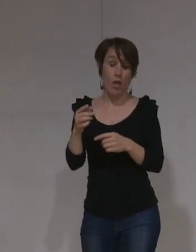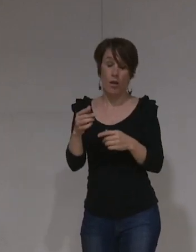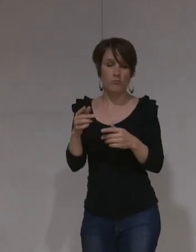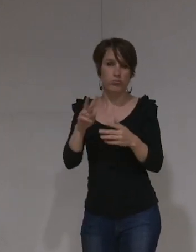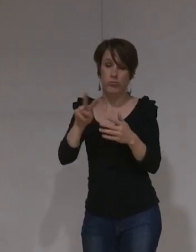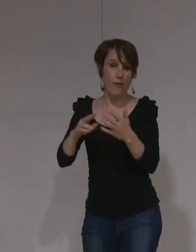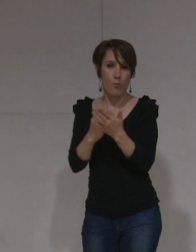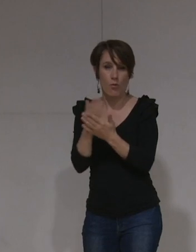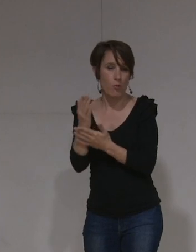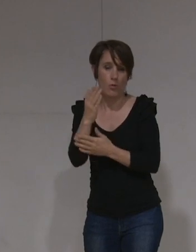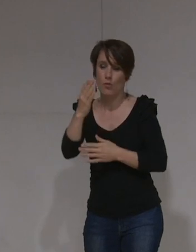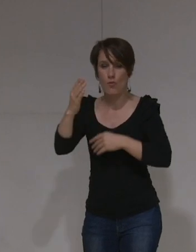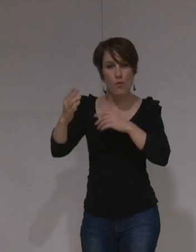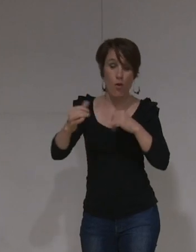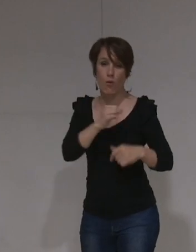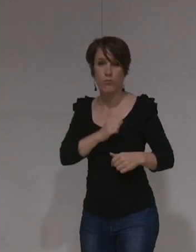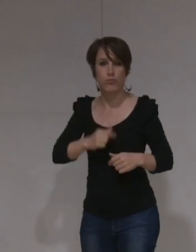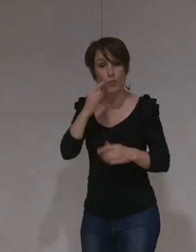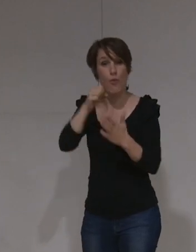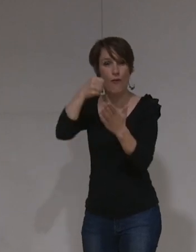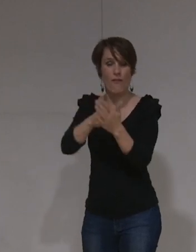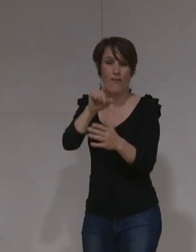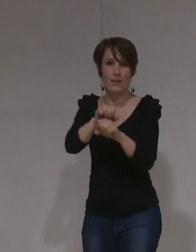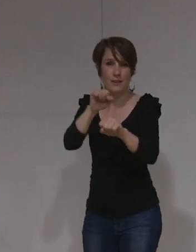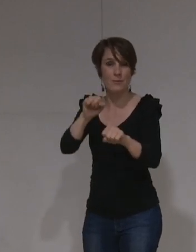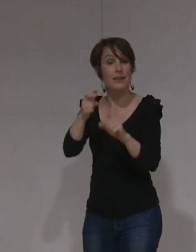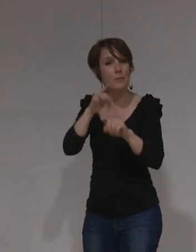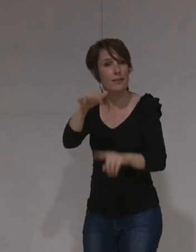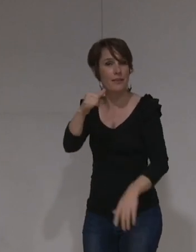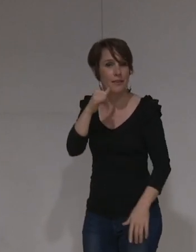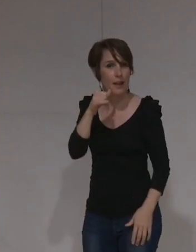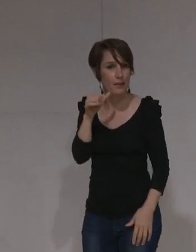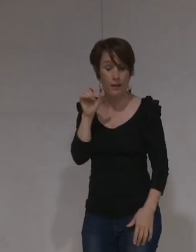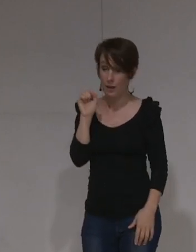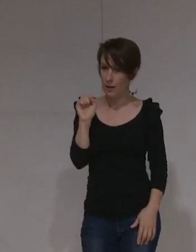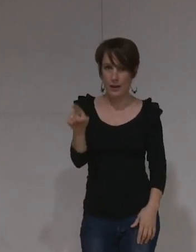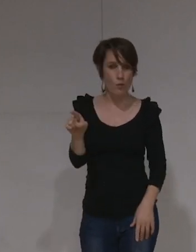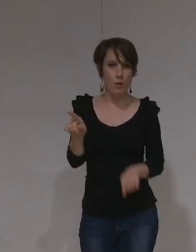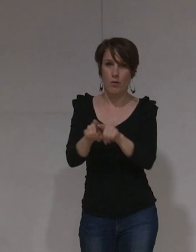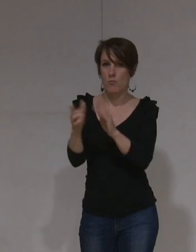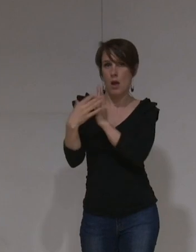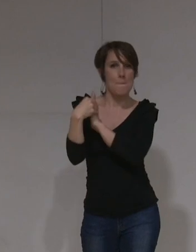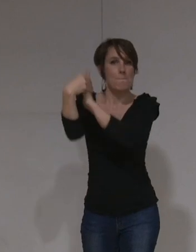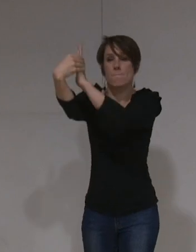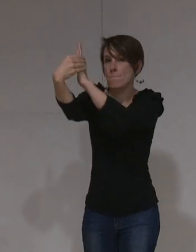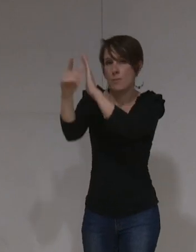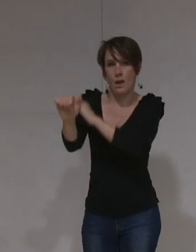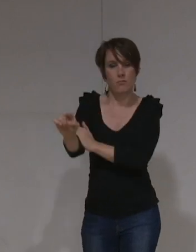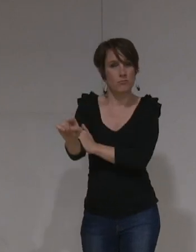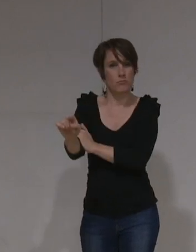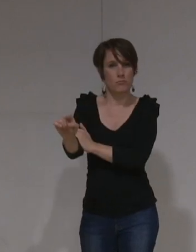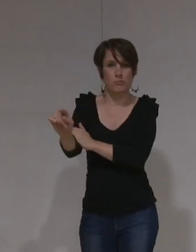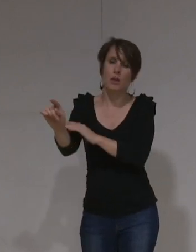dans l'art contemporain et il va il va être finalement un des fer de lance je dirais de ce mouvement et aussi